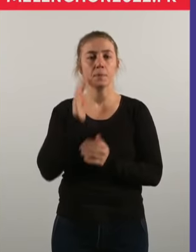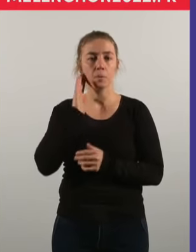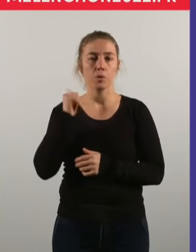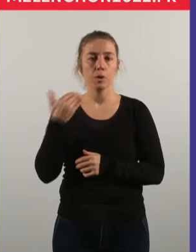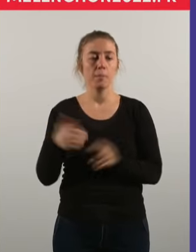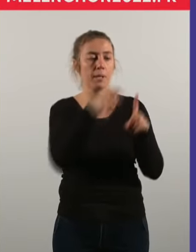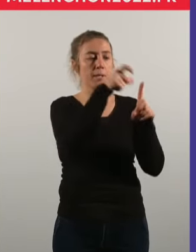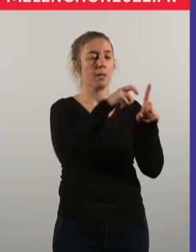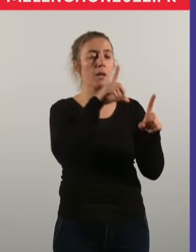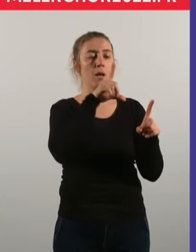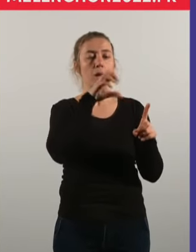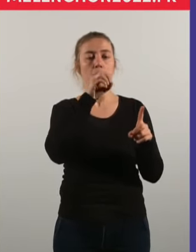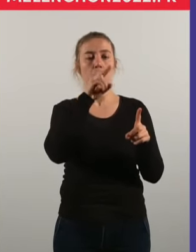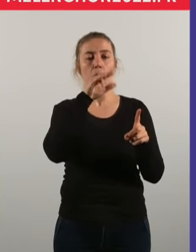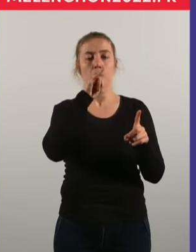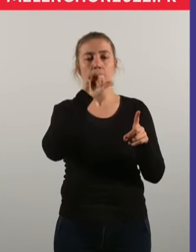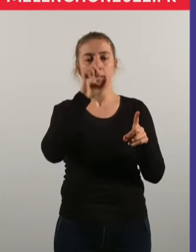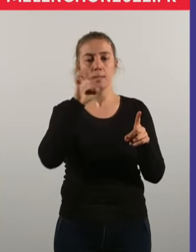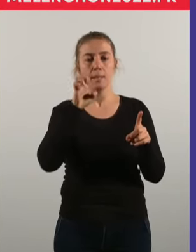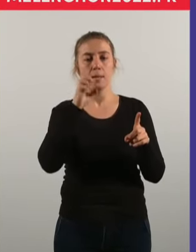Michel.